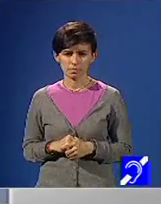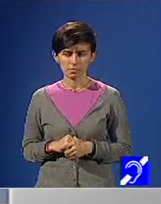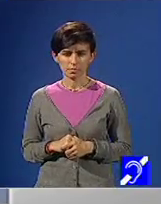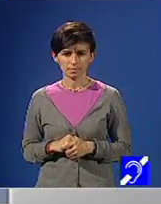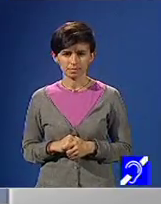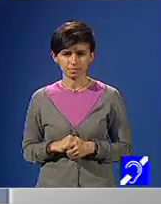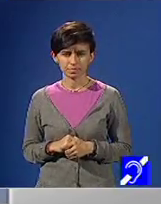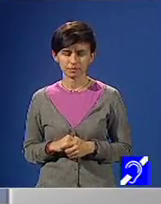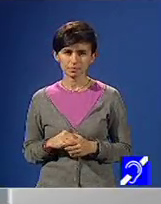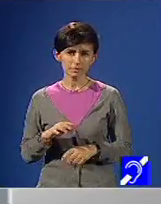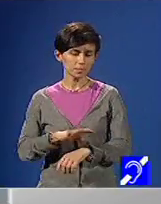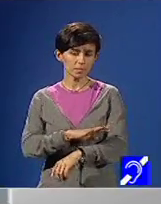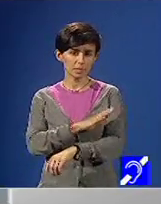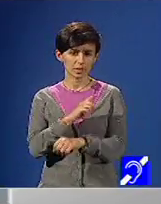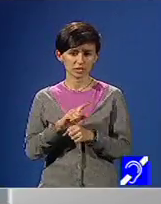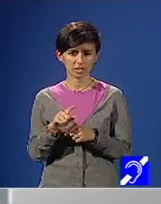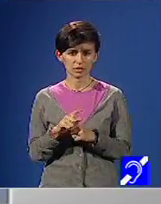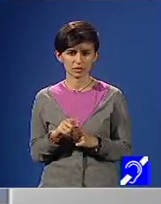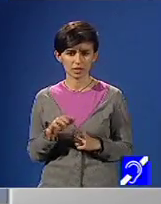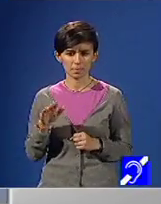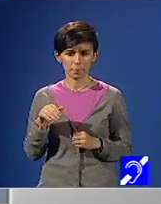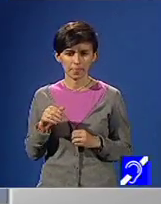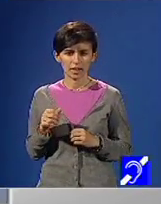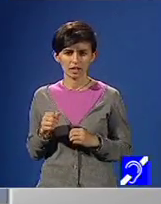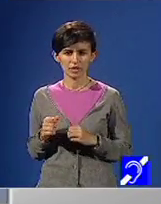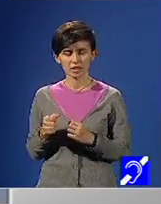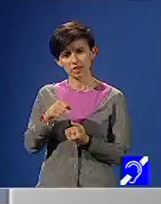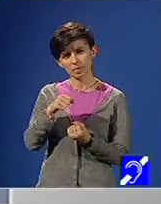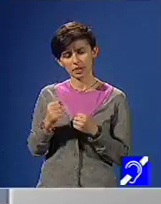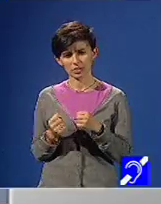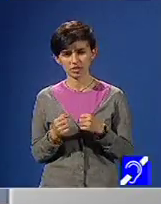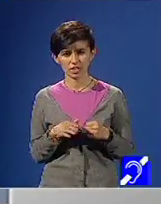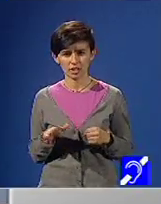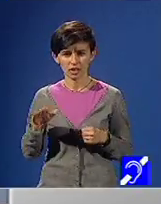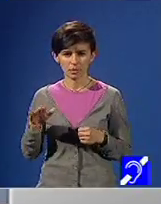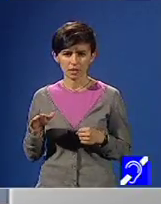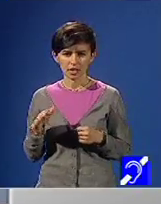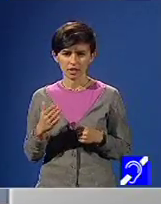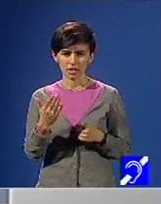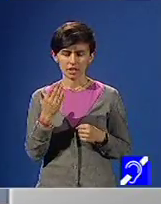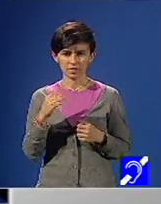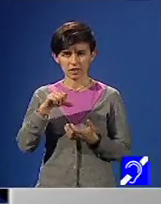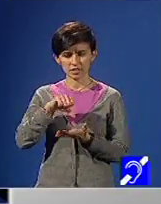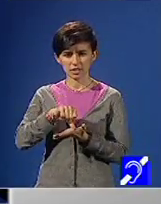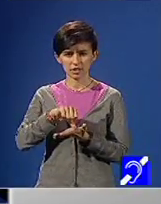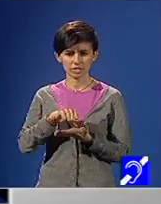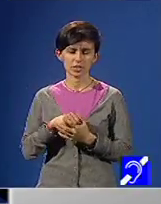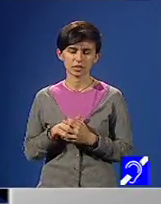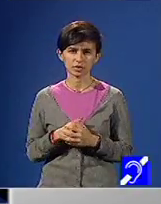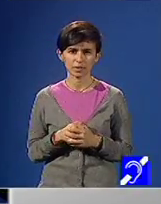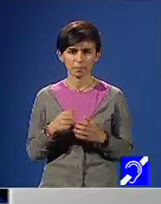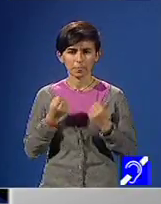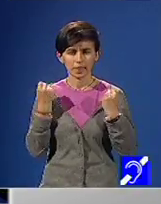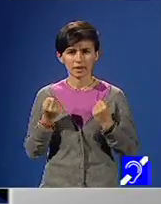la filmare la centrul vostru, cu toți aveați mașinile parcate în fața centrului, noi vreau să avem o imagine mai bună. Anca Cherecheș, apropo,